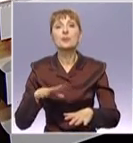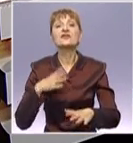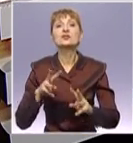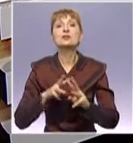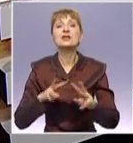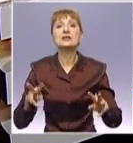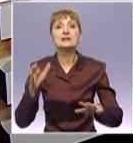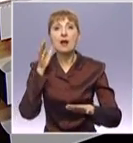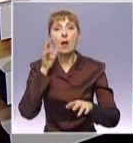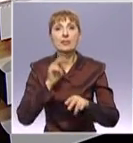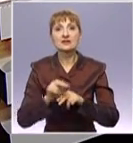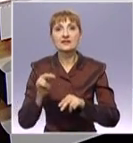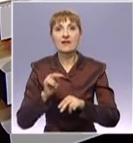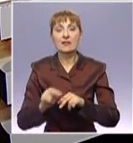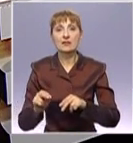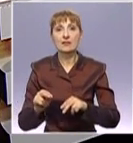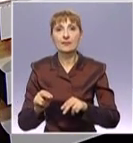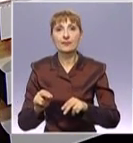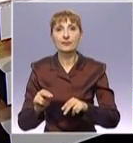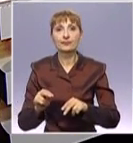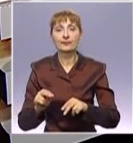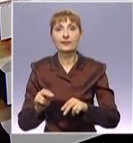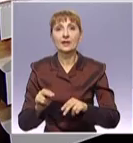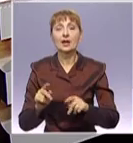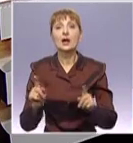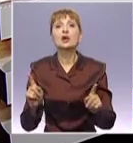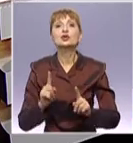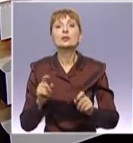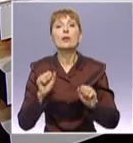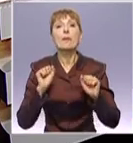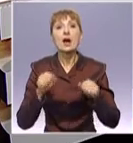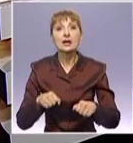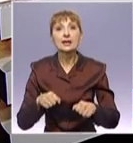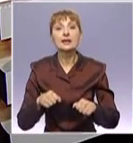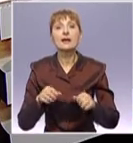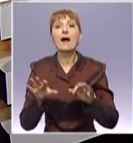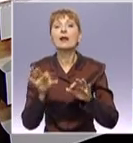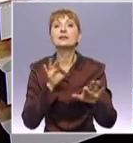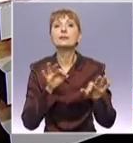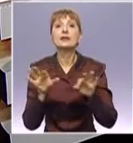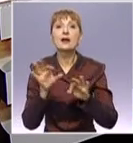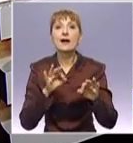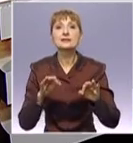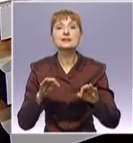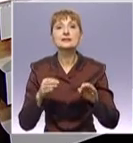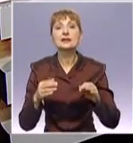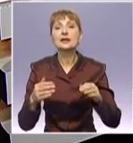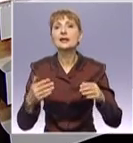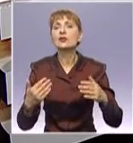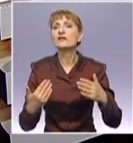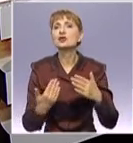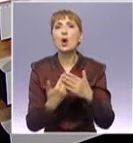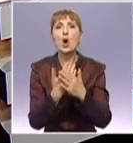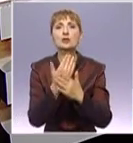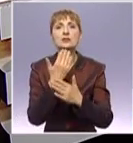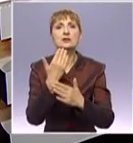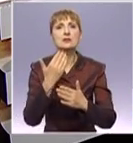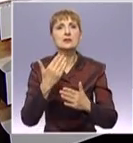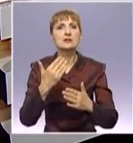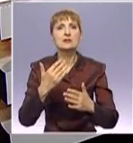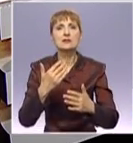образования, потом что-то забыл, чтобы могли бы отбирать инновационные проекты, действительно, там,